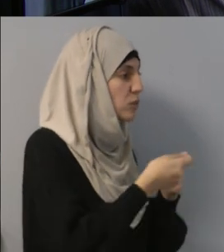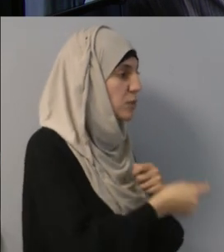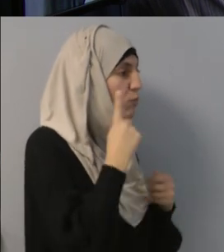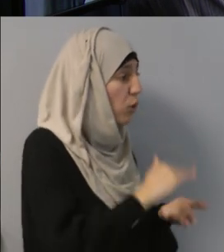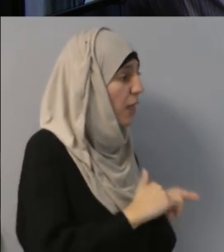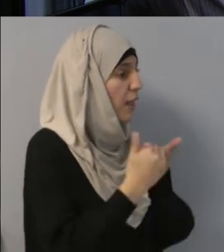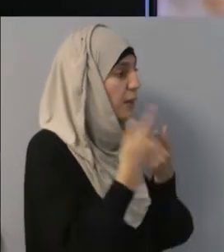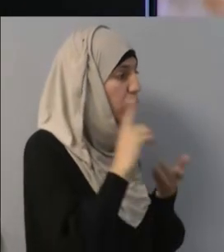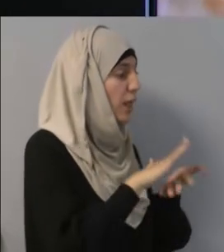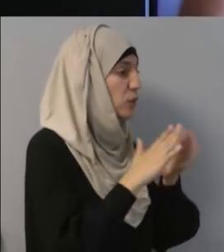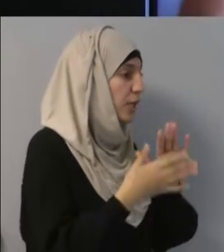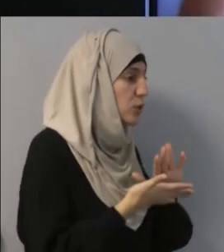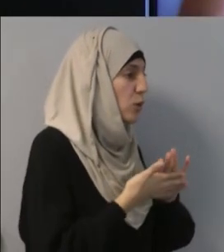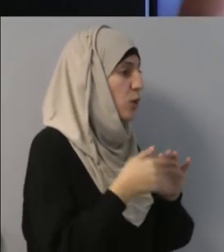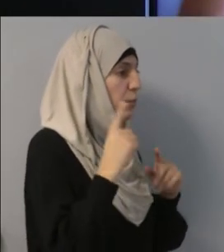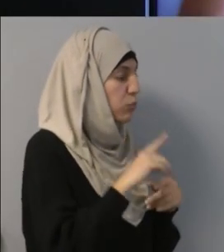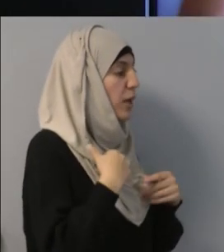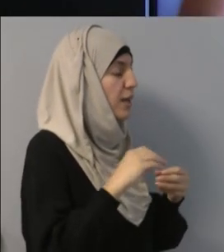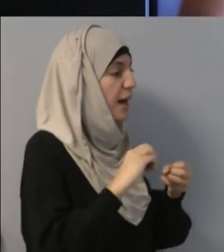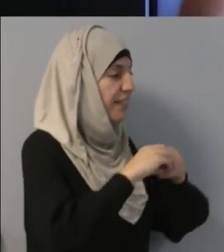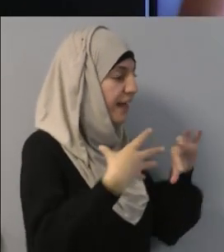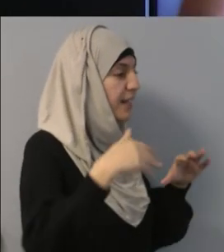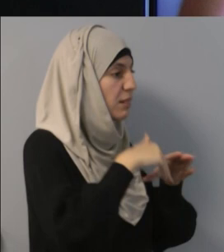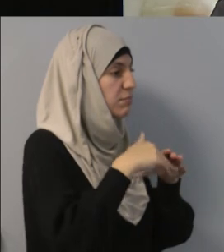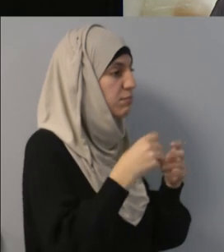par une association. Donc ça veut dire que les locaux,